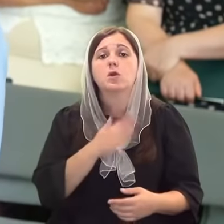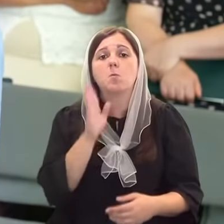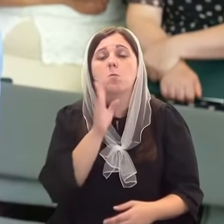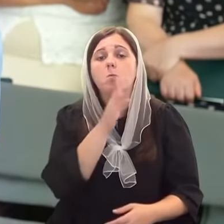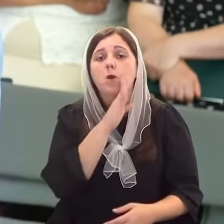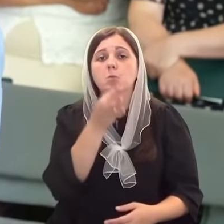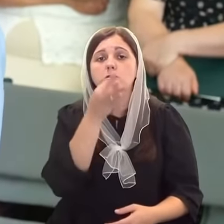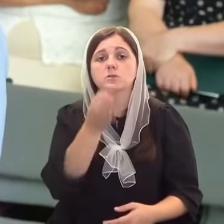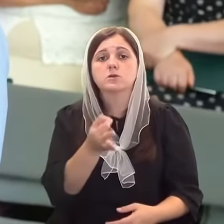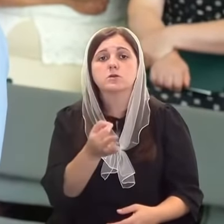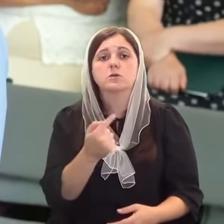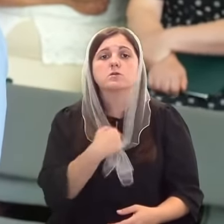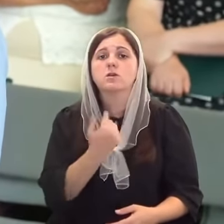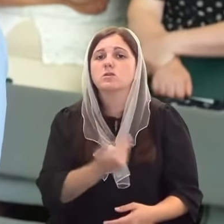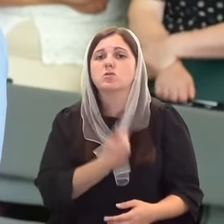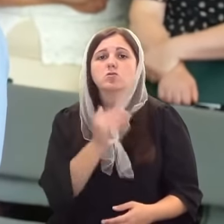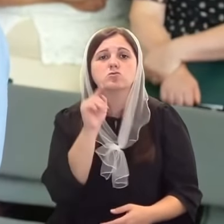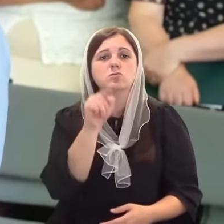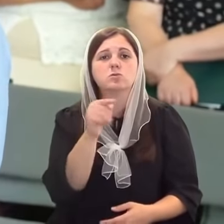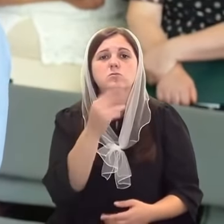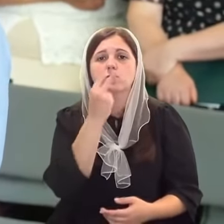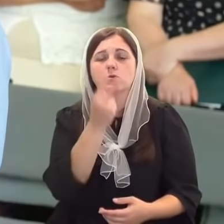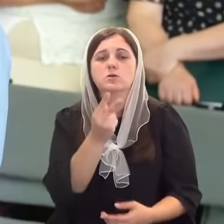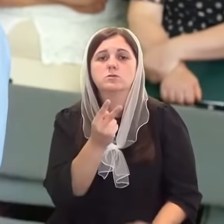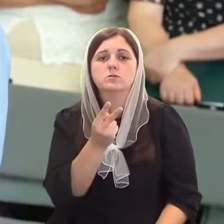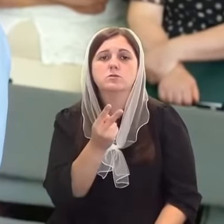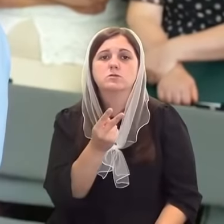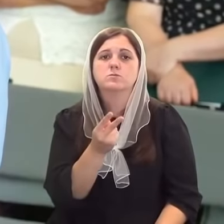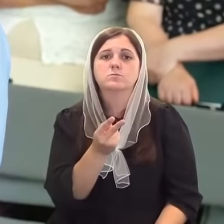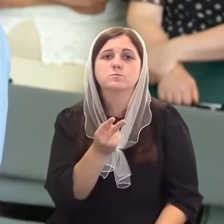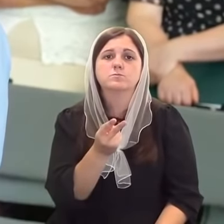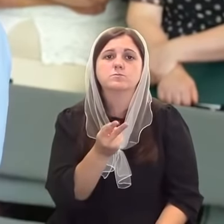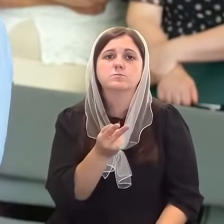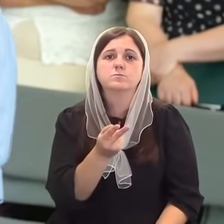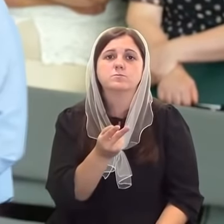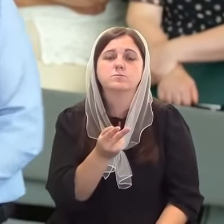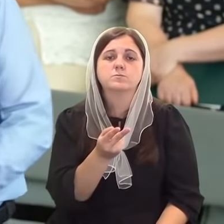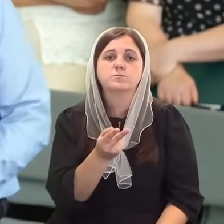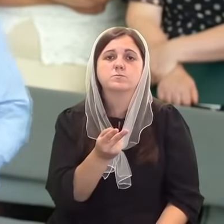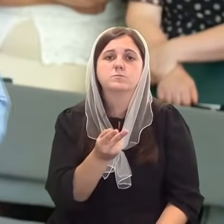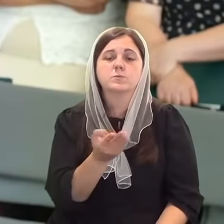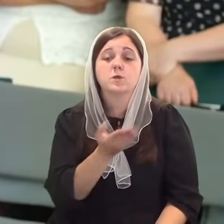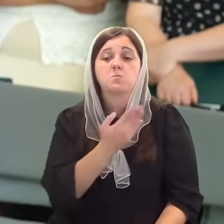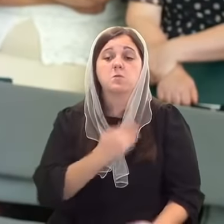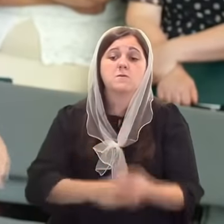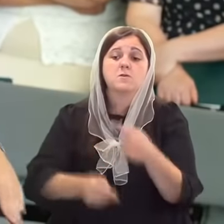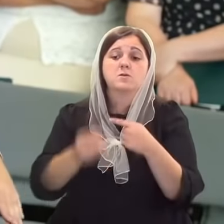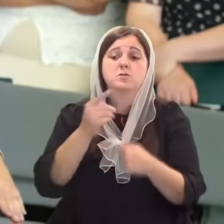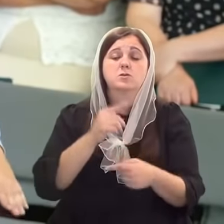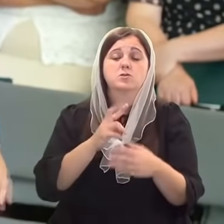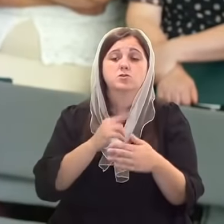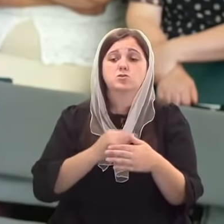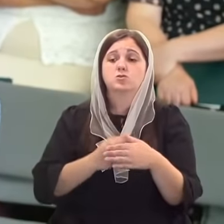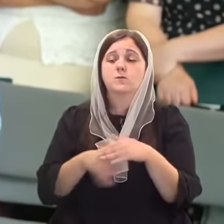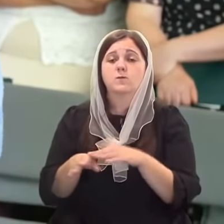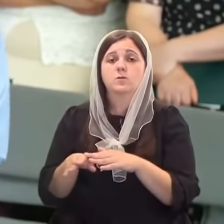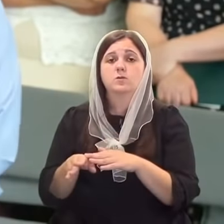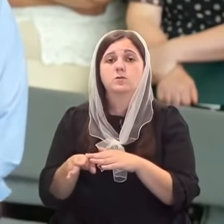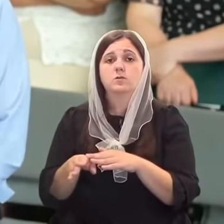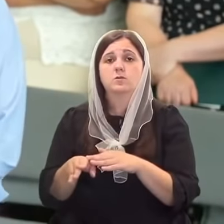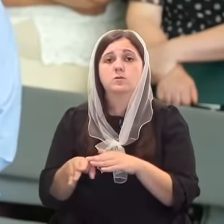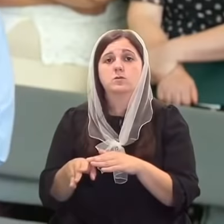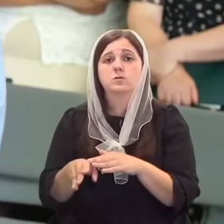моя мама скажет: «Я не хочу тебя видеть». Мы разворачиваемся, чтобы спускаться по лестнице